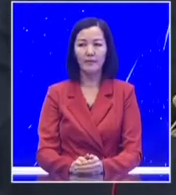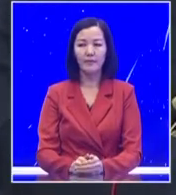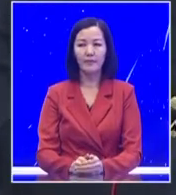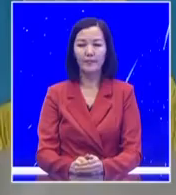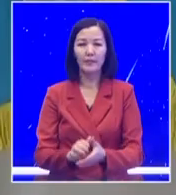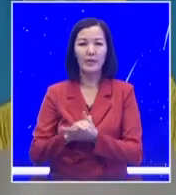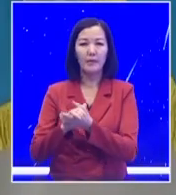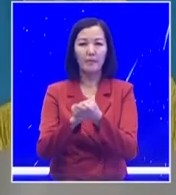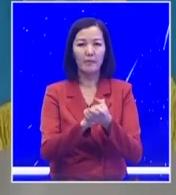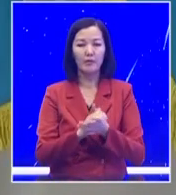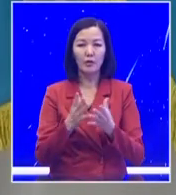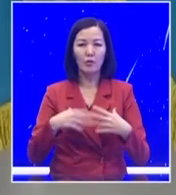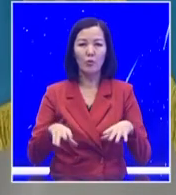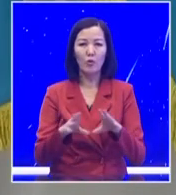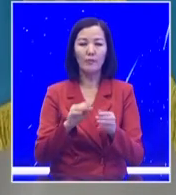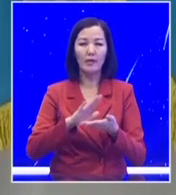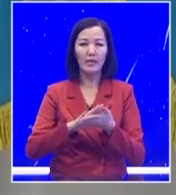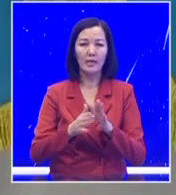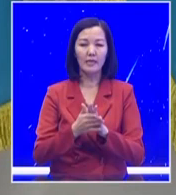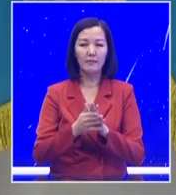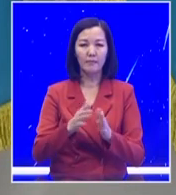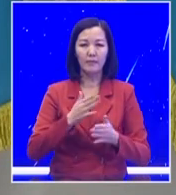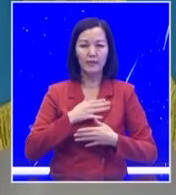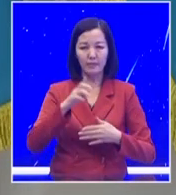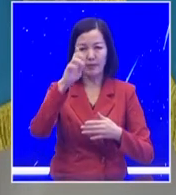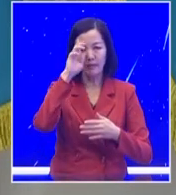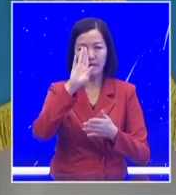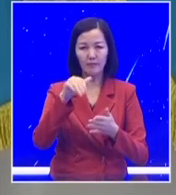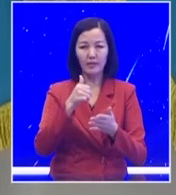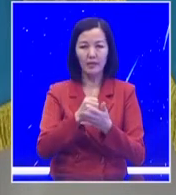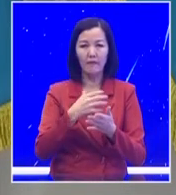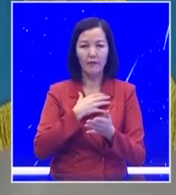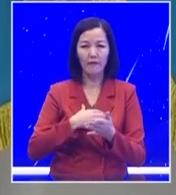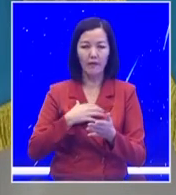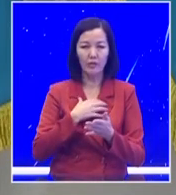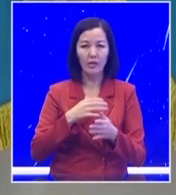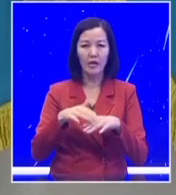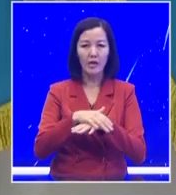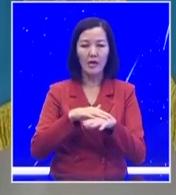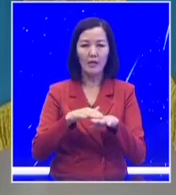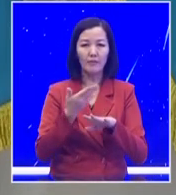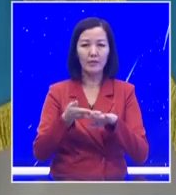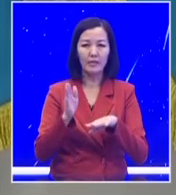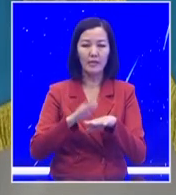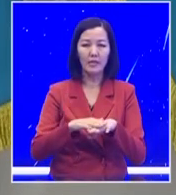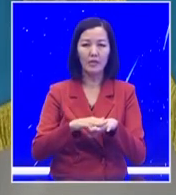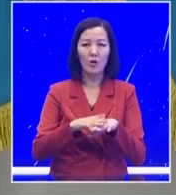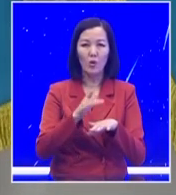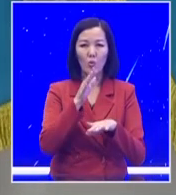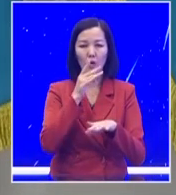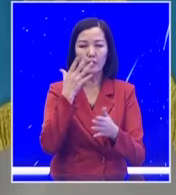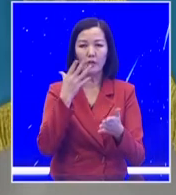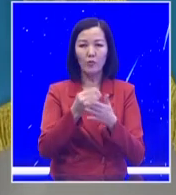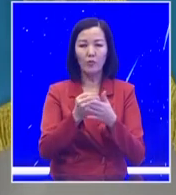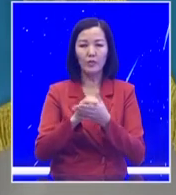Бейбітшілік пен қоғамдық келісім біздің мемлекетіміздің берік негізі. Халқымыз қиын қыстау замандарда өзінің